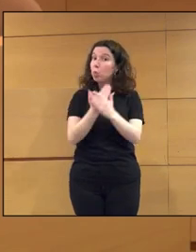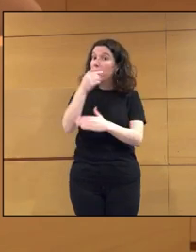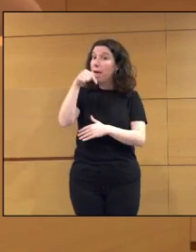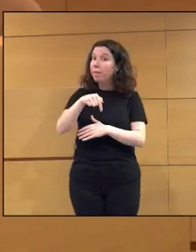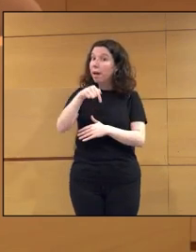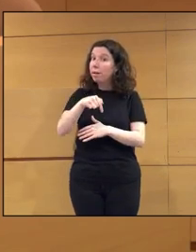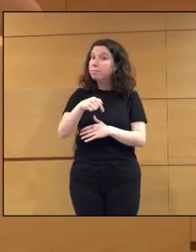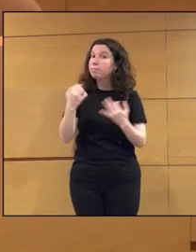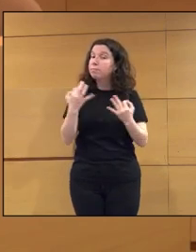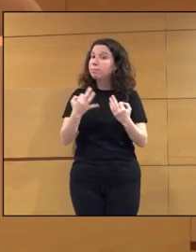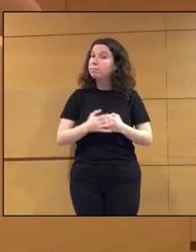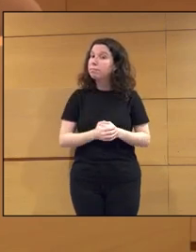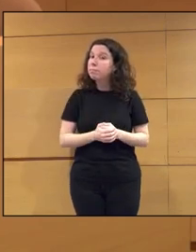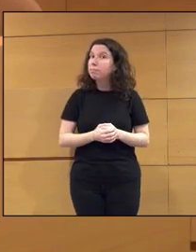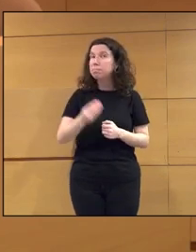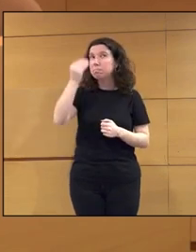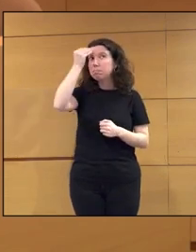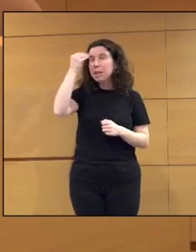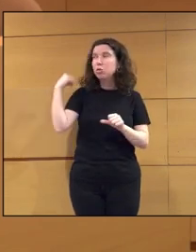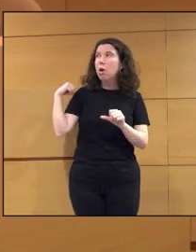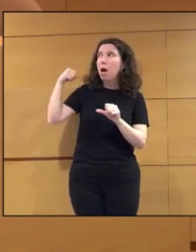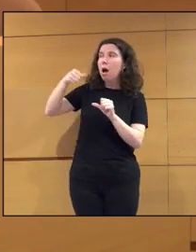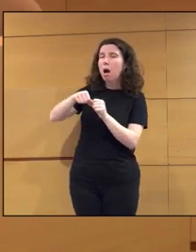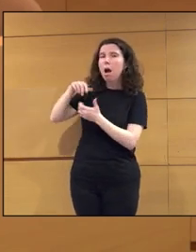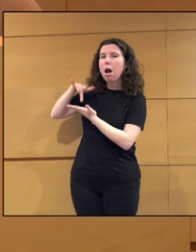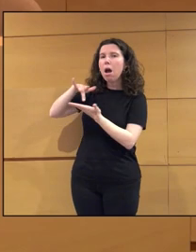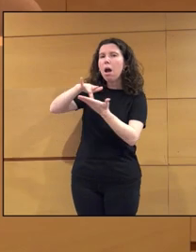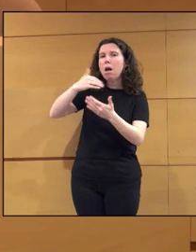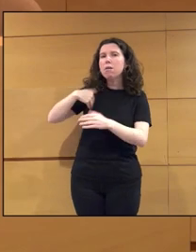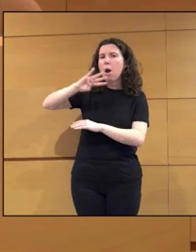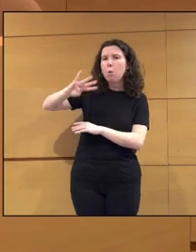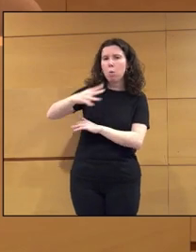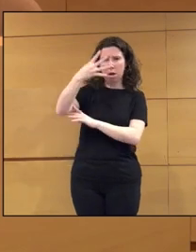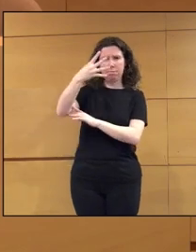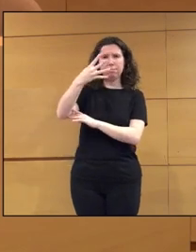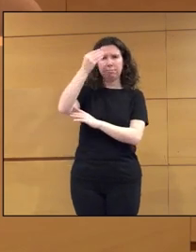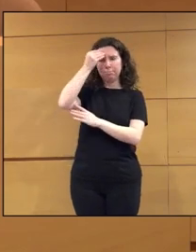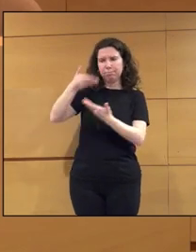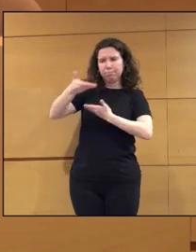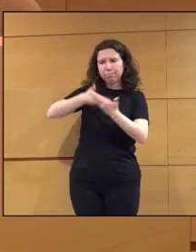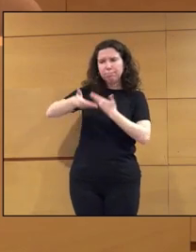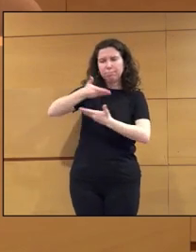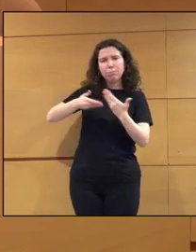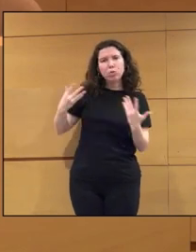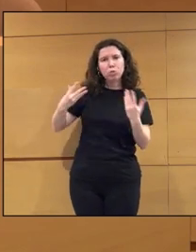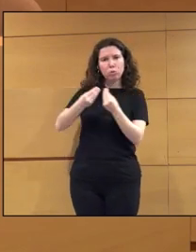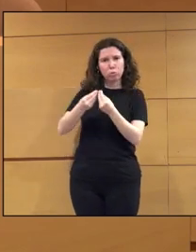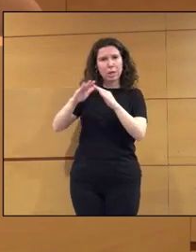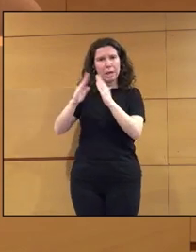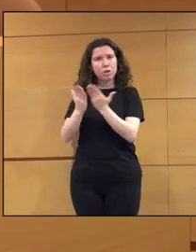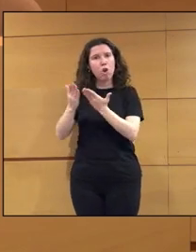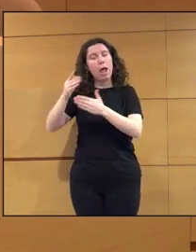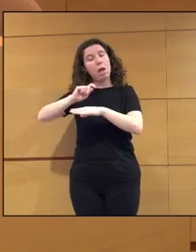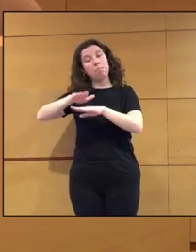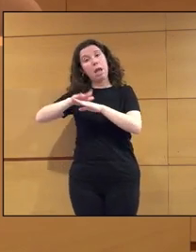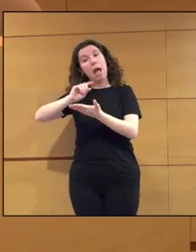esdeveniment, diria que és el quart que organitzem, no?, conjuntament amb l'Escola d'Administració Pública i la Direcció General de